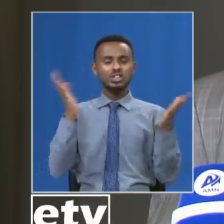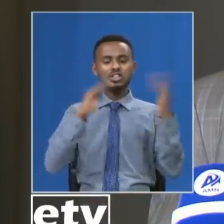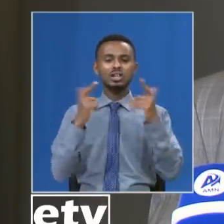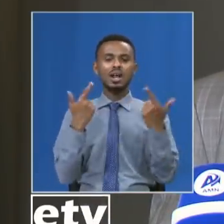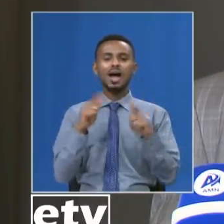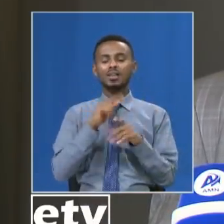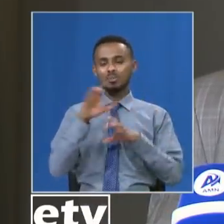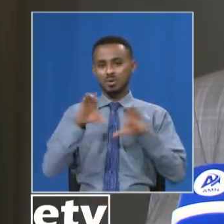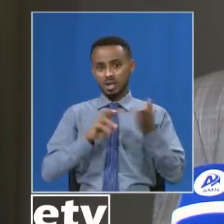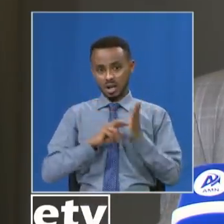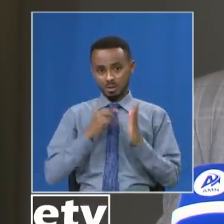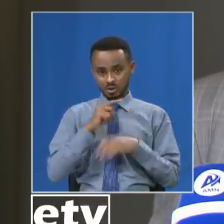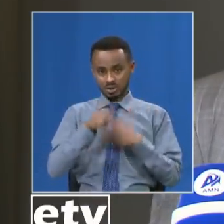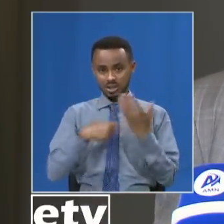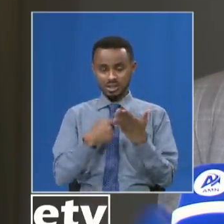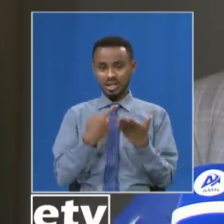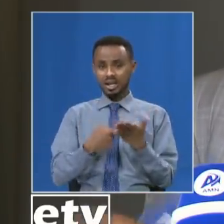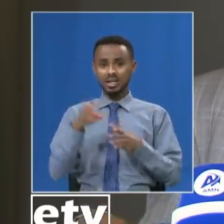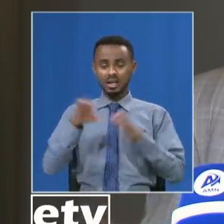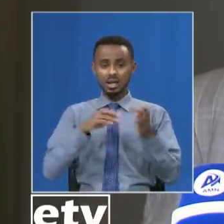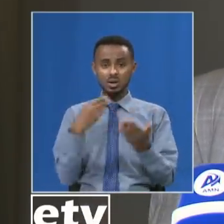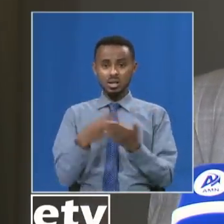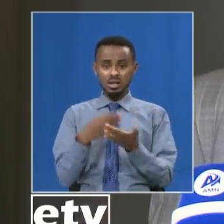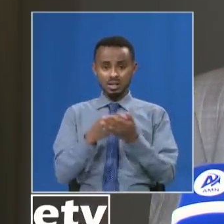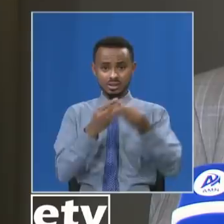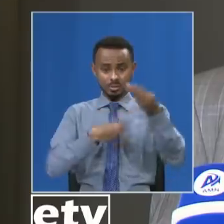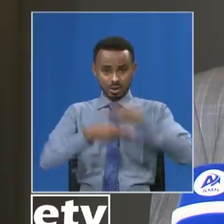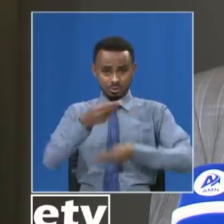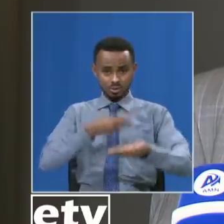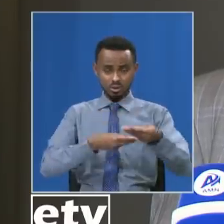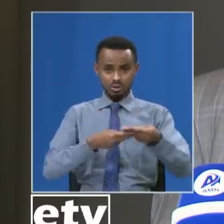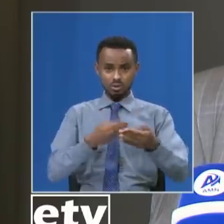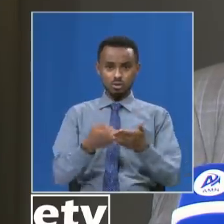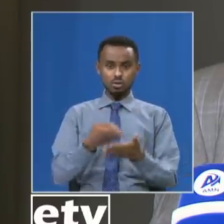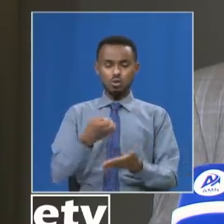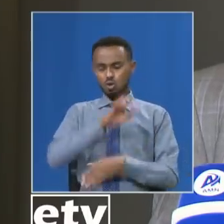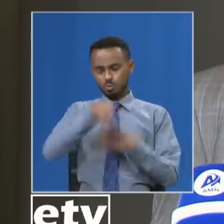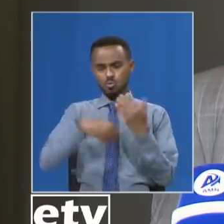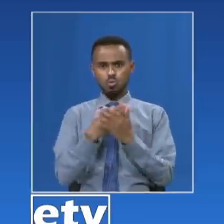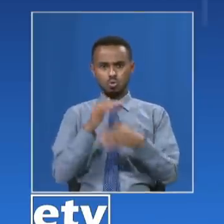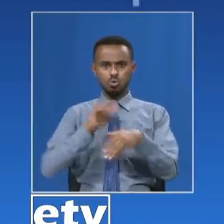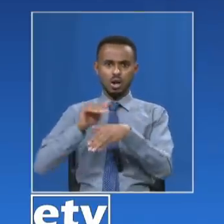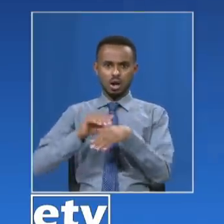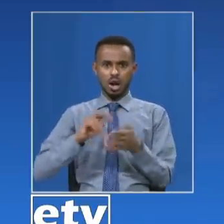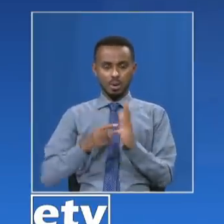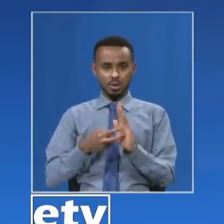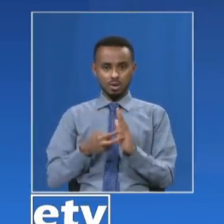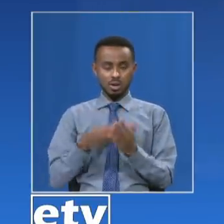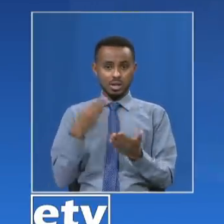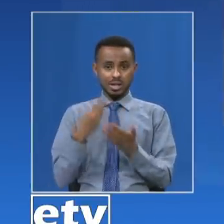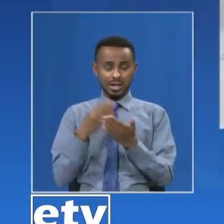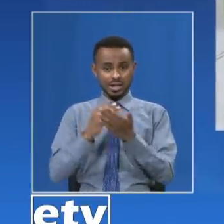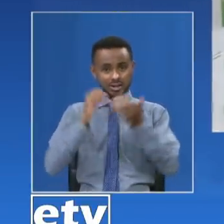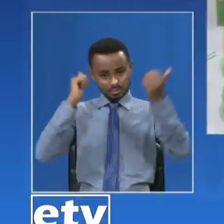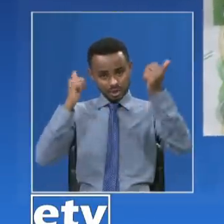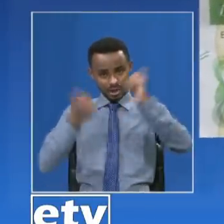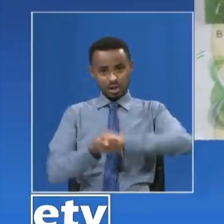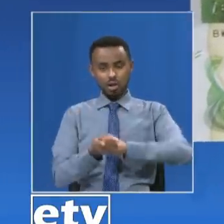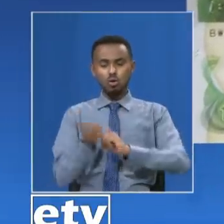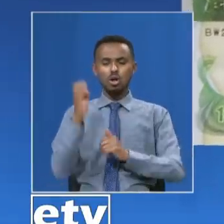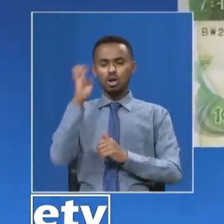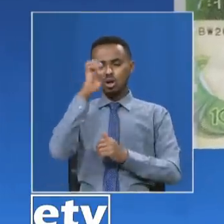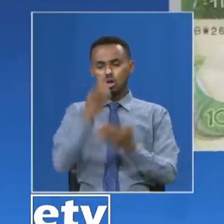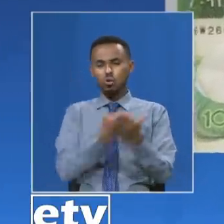እንዳይገጥማቸው ያደርጋል ማለት ነው። ስለዚህ ይሄ የተደረገው የገንዘብ ለውጥ ኢኮኖሚውን ሁሉ ያነቃቃል ማለት ነው። የብር ኖት መቀየሩ